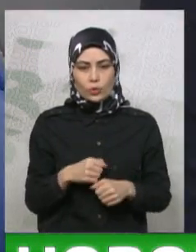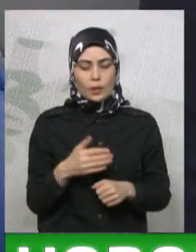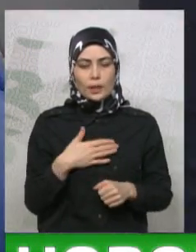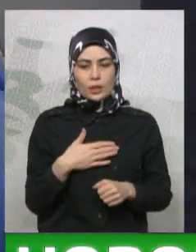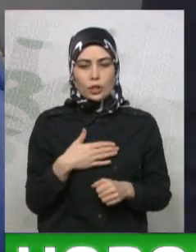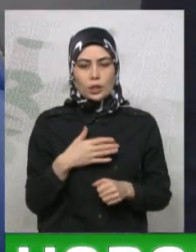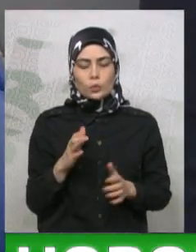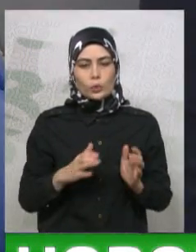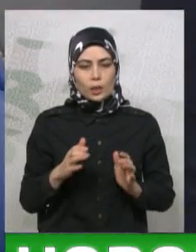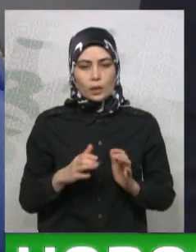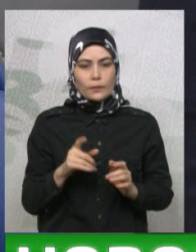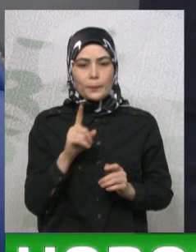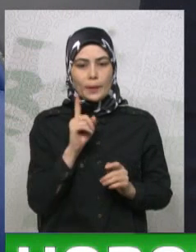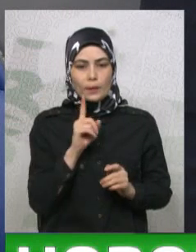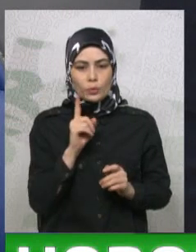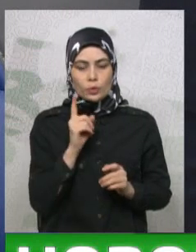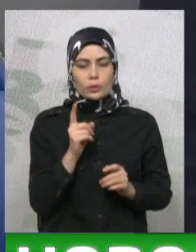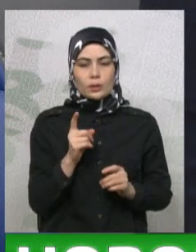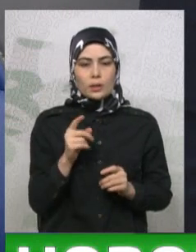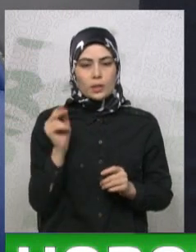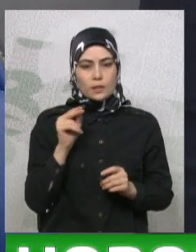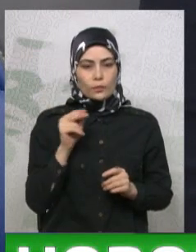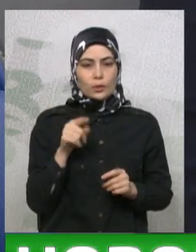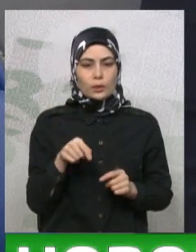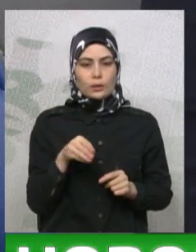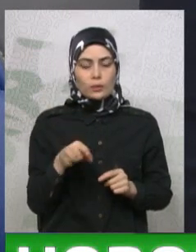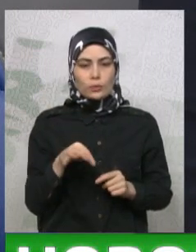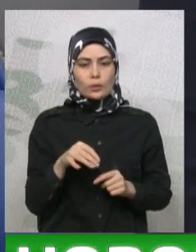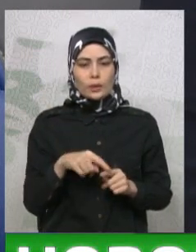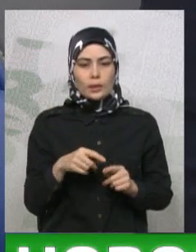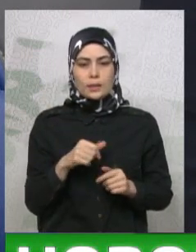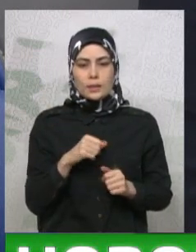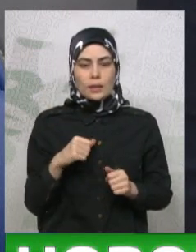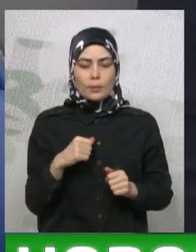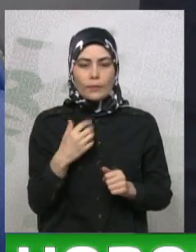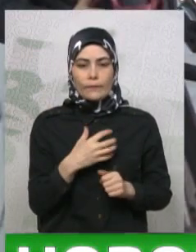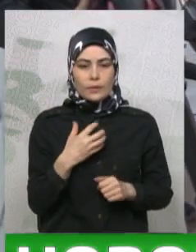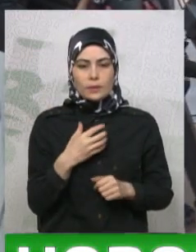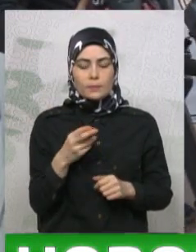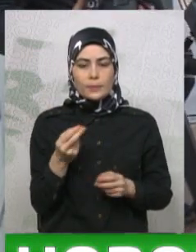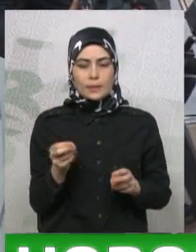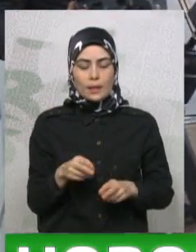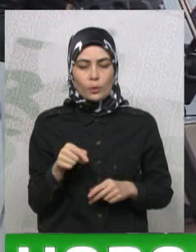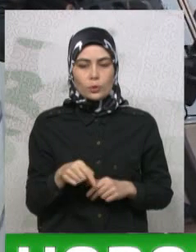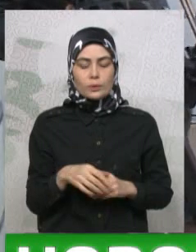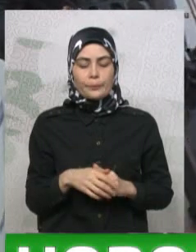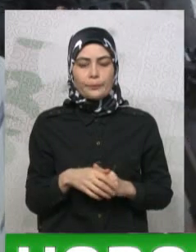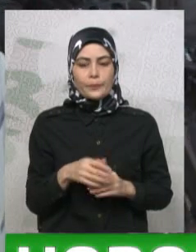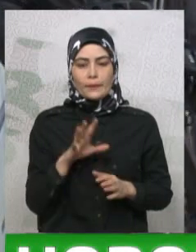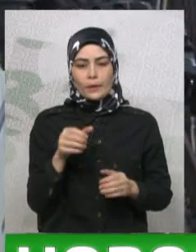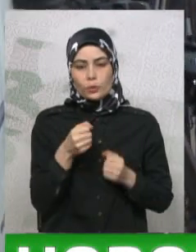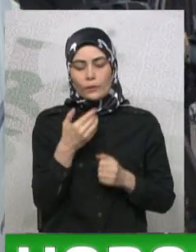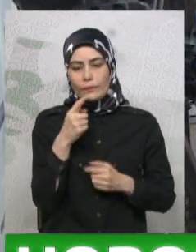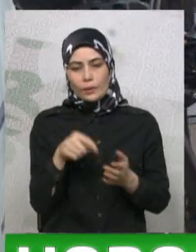наших студентов, молодежи вот освоить эту, наверное, пожалуй, самую востребованную на сегодня специальность. Отвечают на вопросы